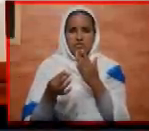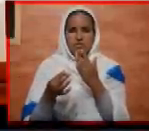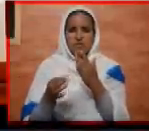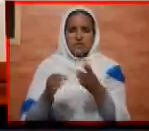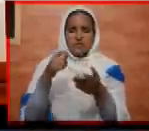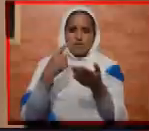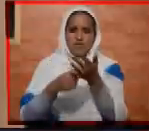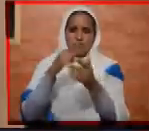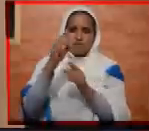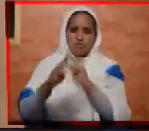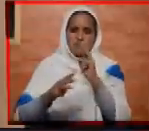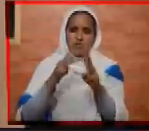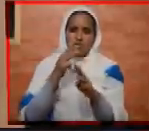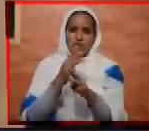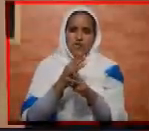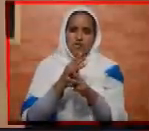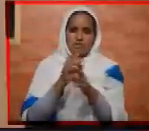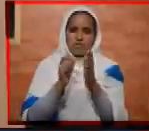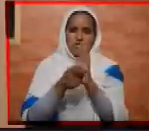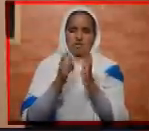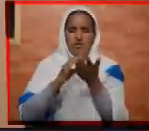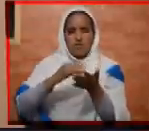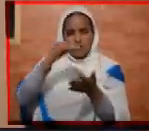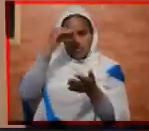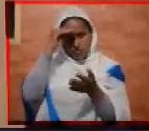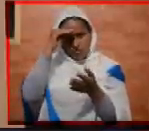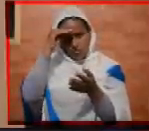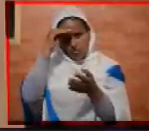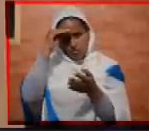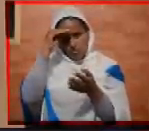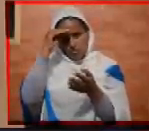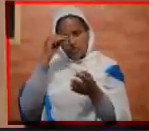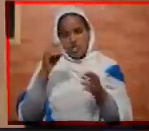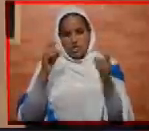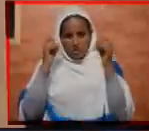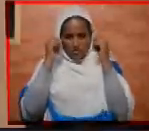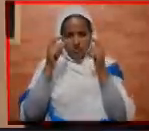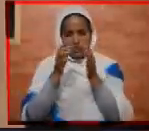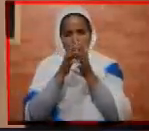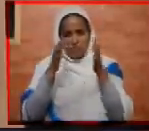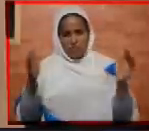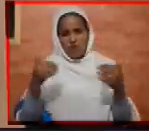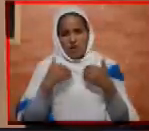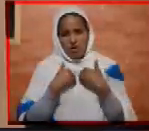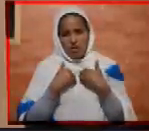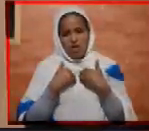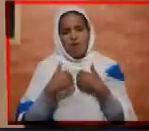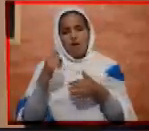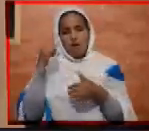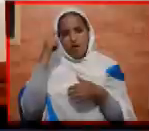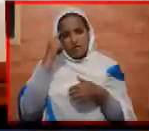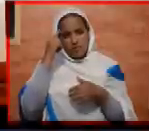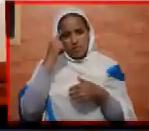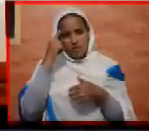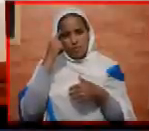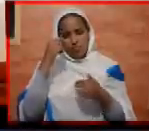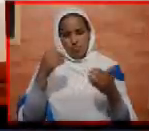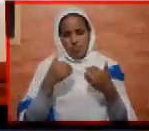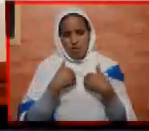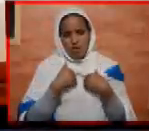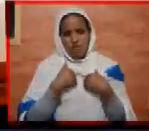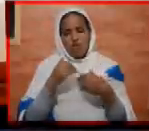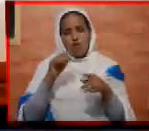በጣም ይረዳዋል። ለትምህርቱ እንትን ይለዋል፣ ግንዛቤ ይሰጠዋል፣ አስተሳሰብ ይኖረዋል፣